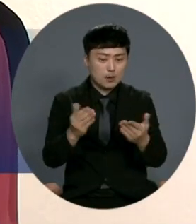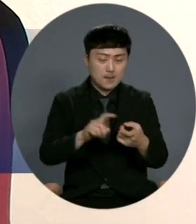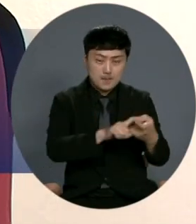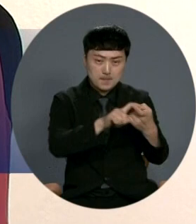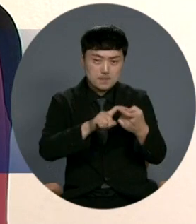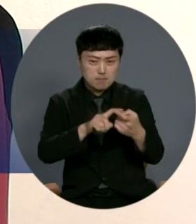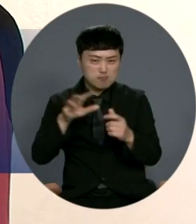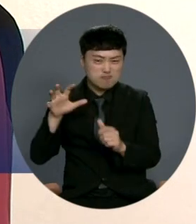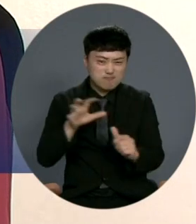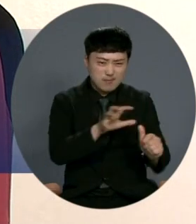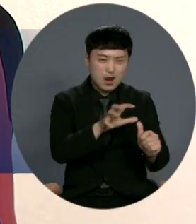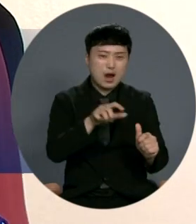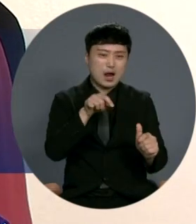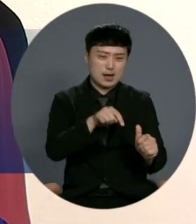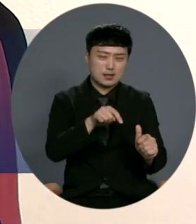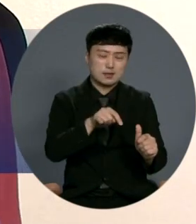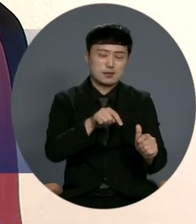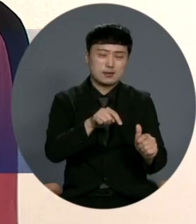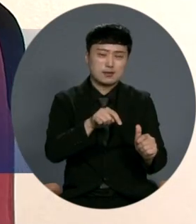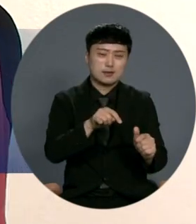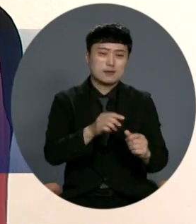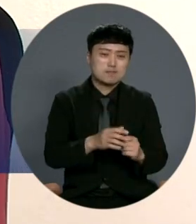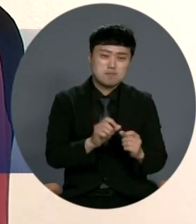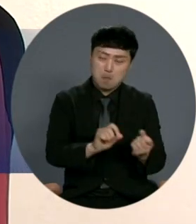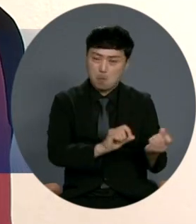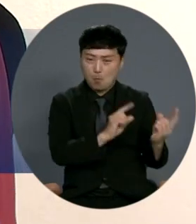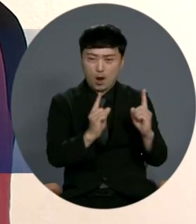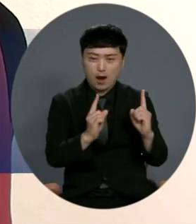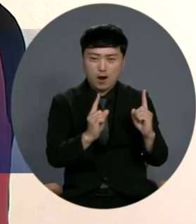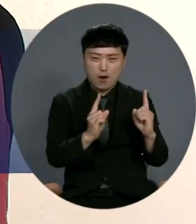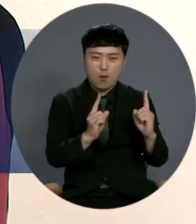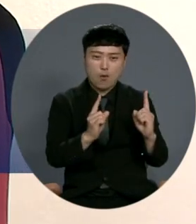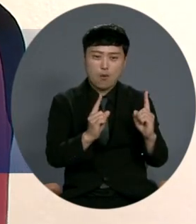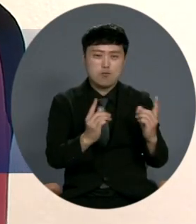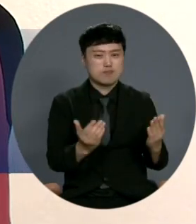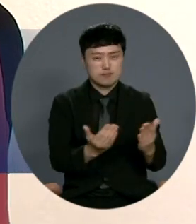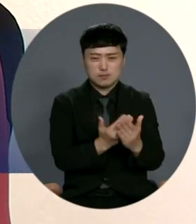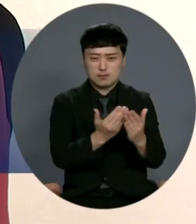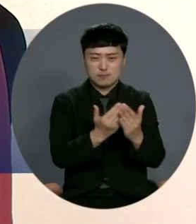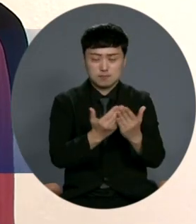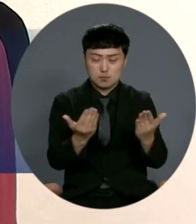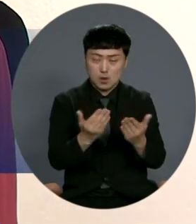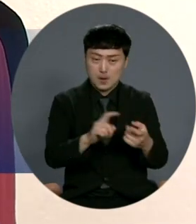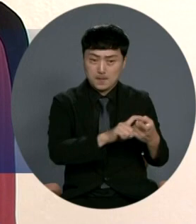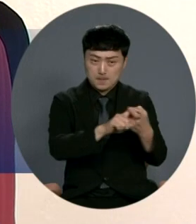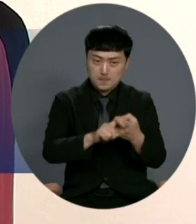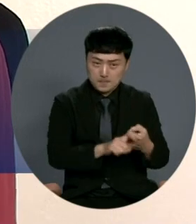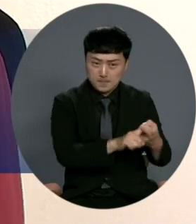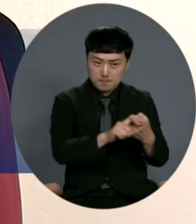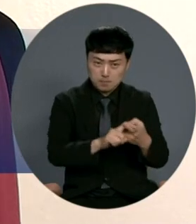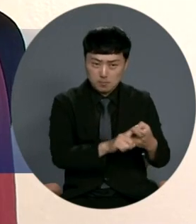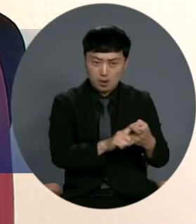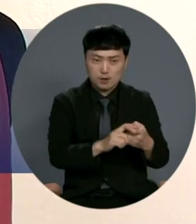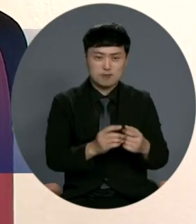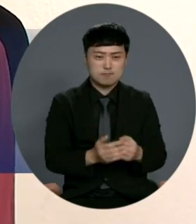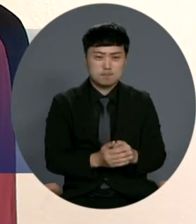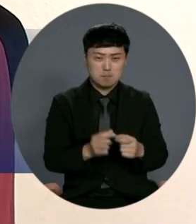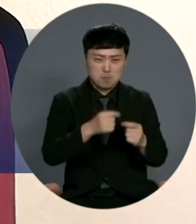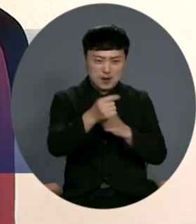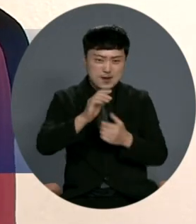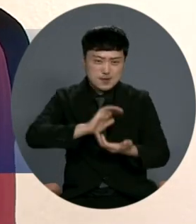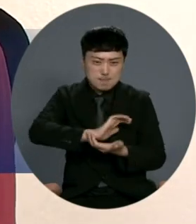노동조합을 파괴시켰지만 다시 그것을 회복할 수 있다. 노동조합이 영원히 쉽게 말하면